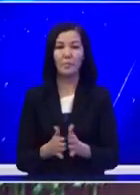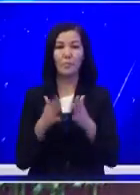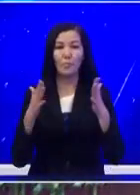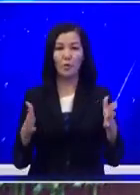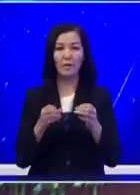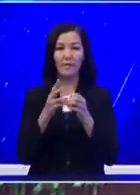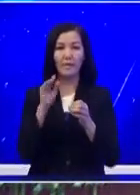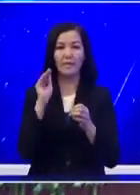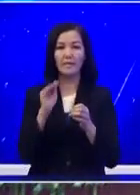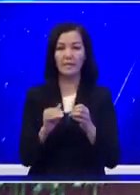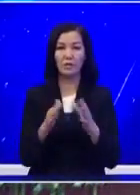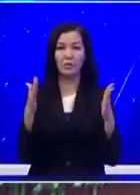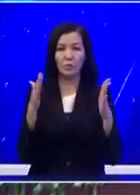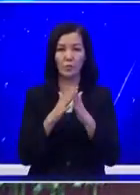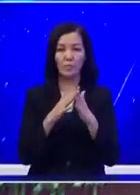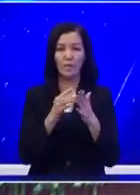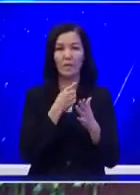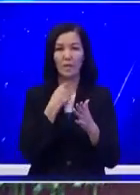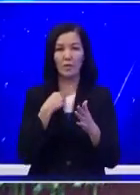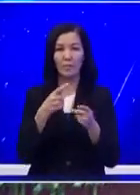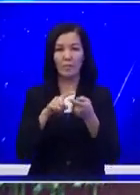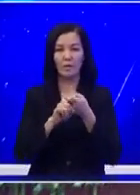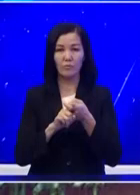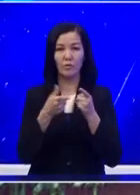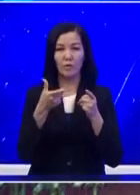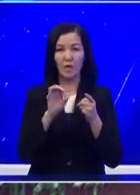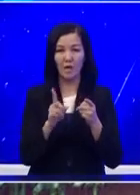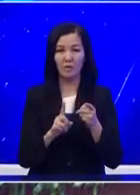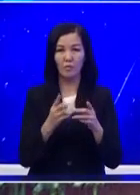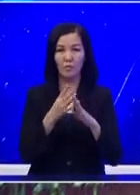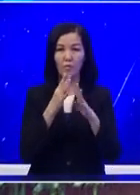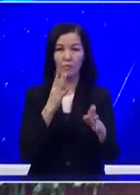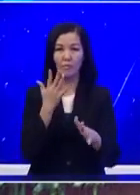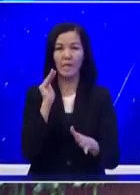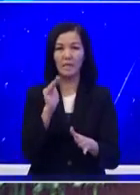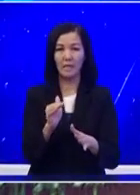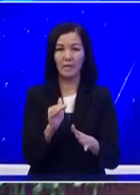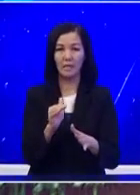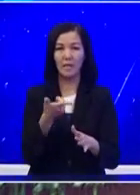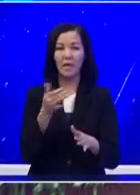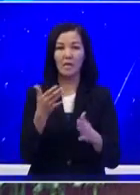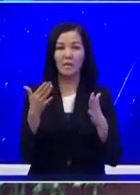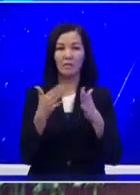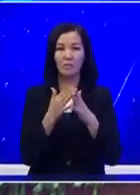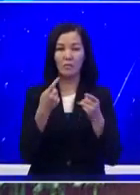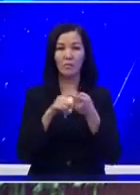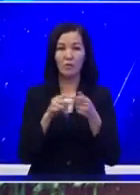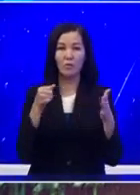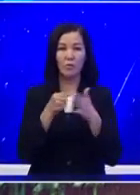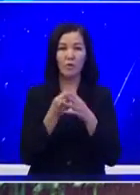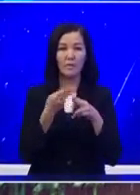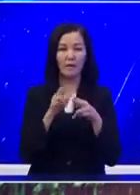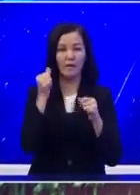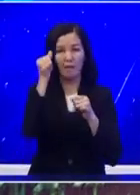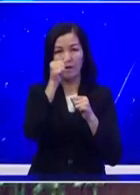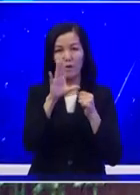Более 12 тысяч абонентов в Талдыкургане подключены к голубому топливу. На очереди еще 5 тысяч. Газовых дом поступит уже до конца этого